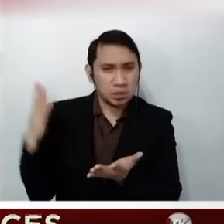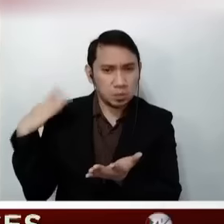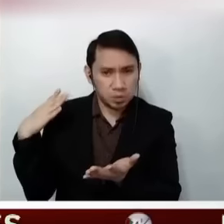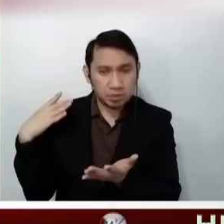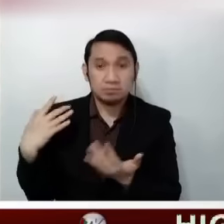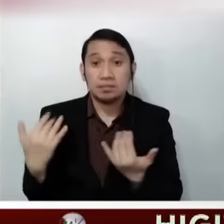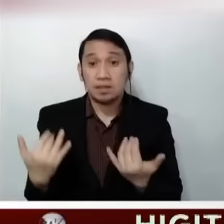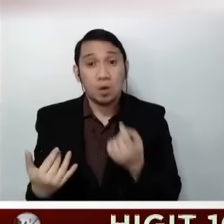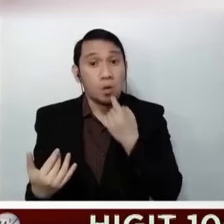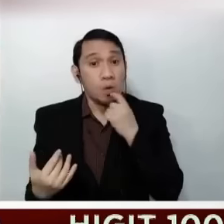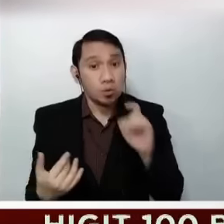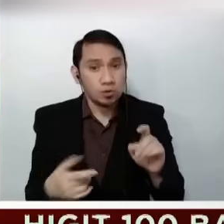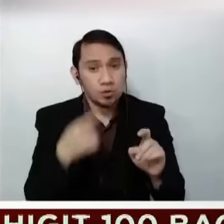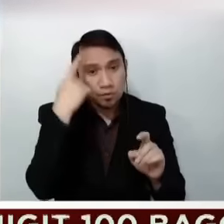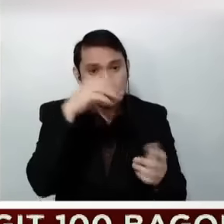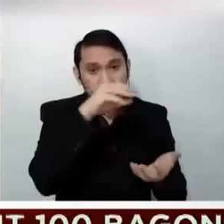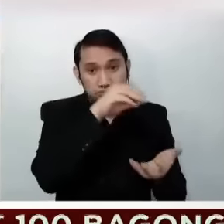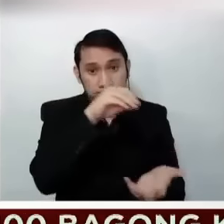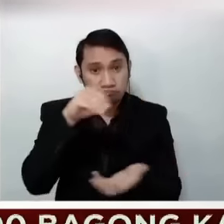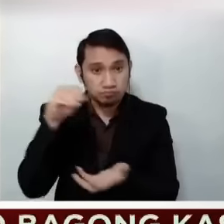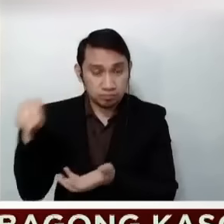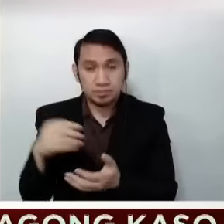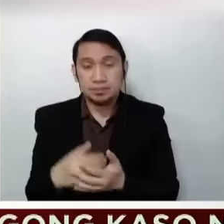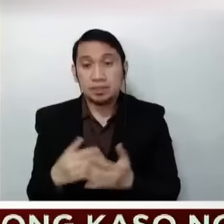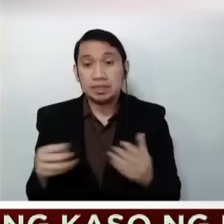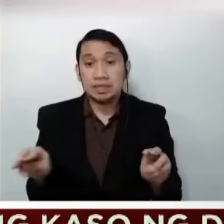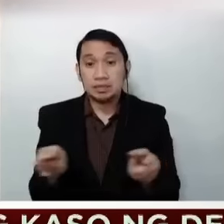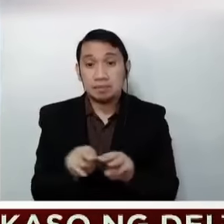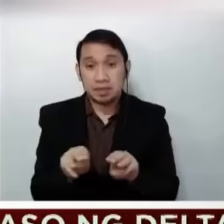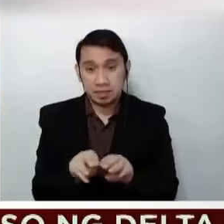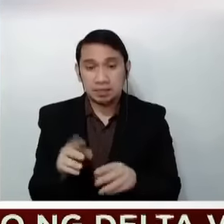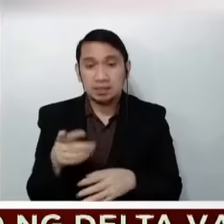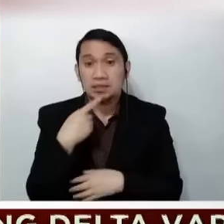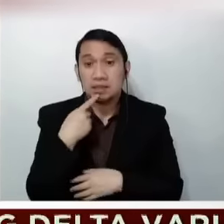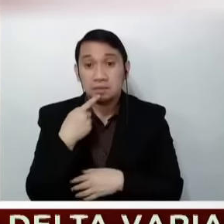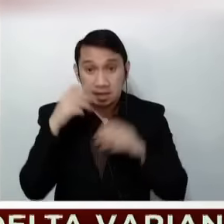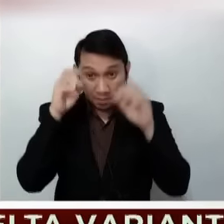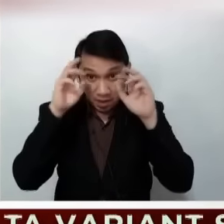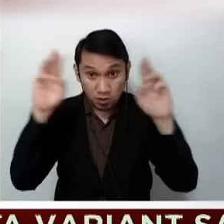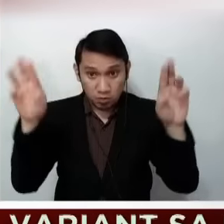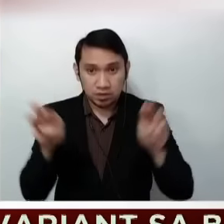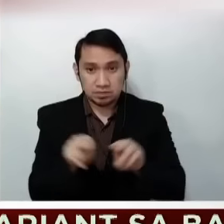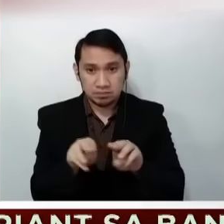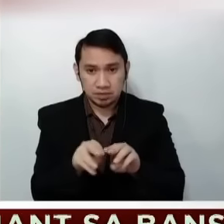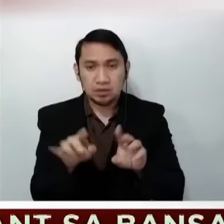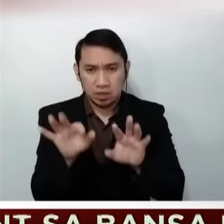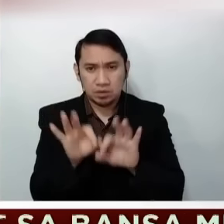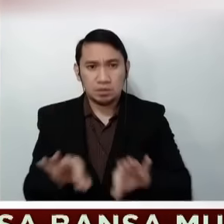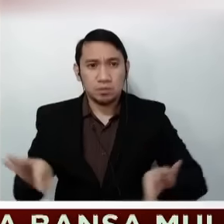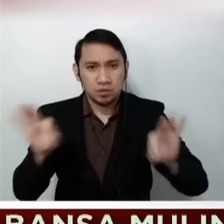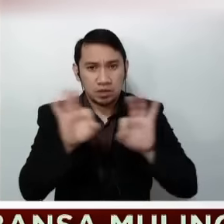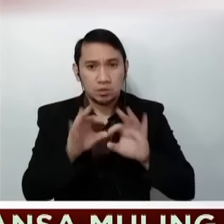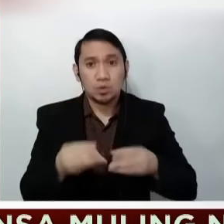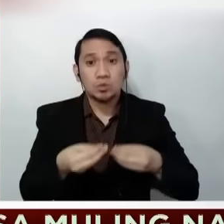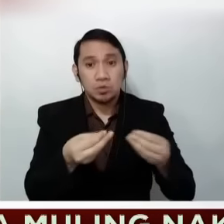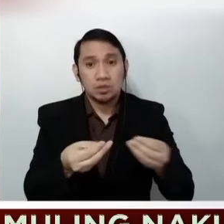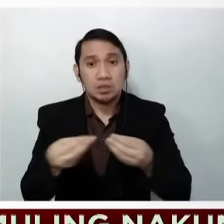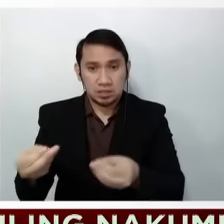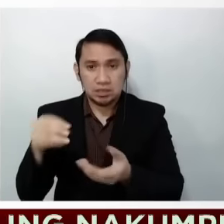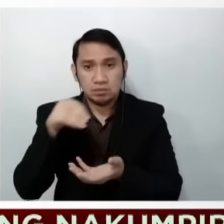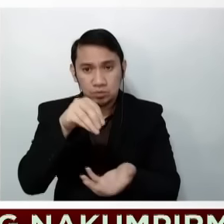nag-order na ng mga food packs. Sa Marikina naman, giniit ni Mayor Marcelino Chodoro ang kahalagahan ng pamimigay ng ayuda para sa mga